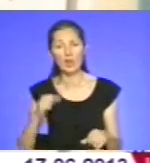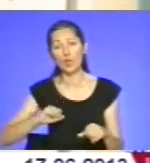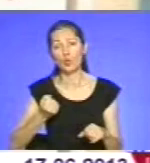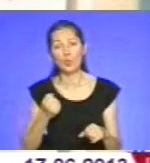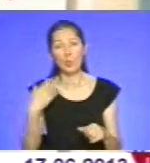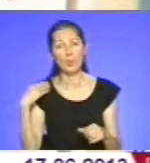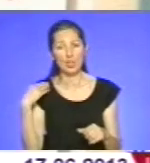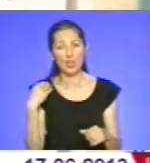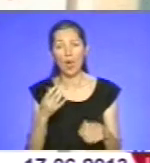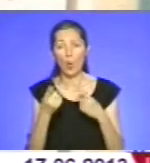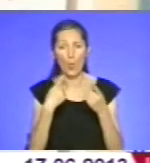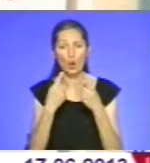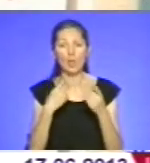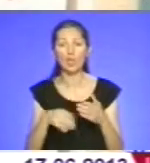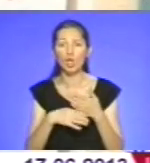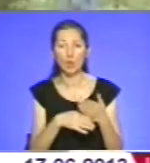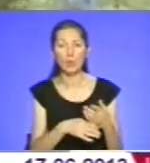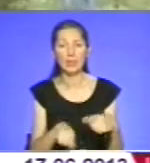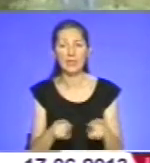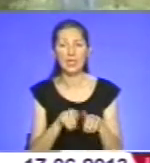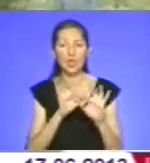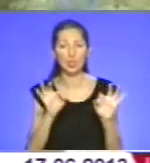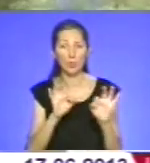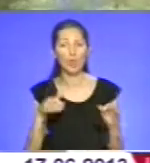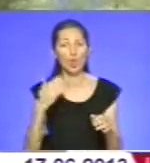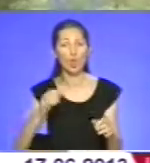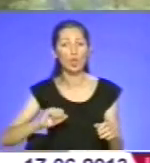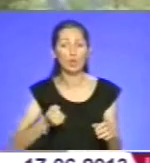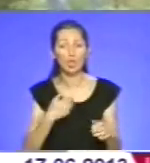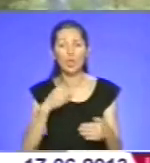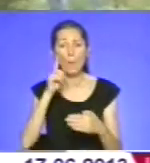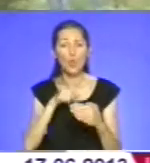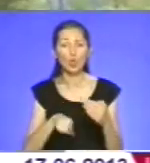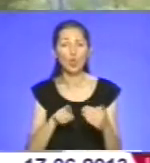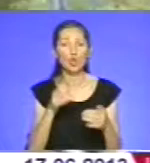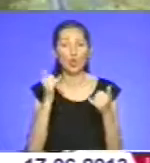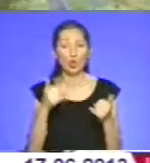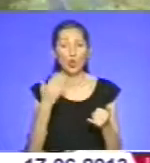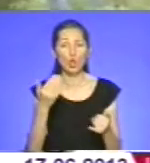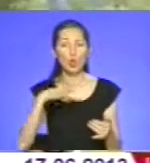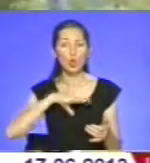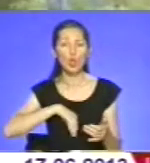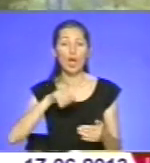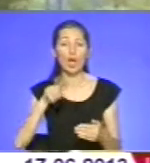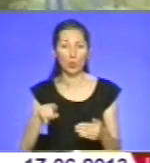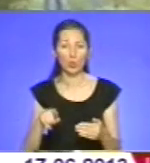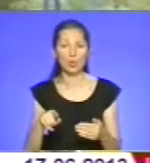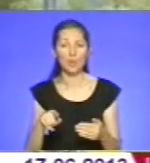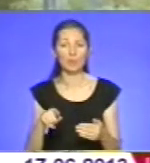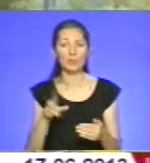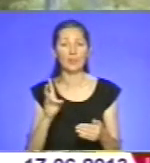так розповідають про нього його товариші. Я переконаний, що сьогодні його душа тут витає над